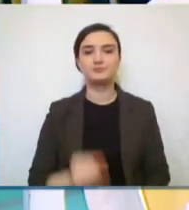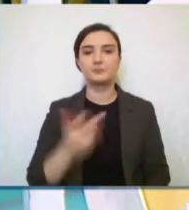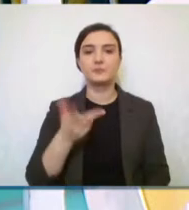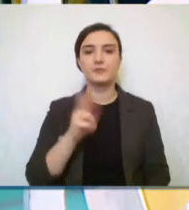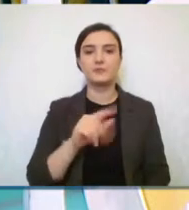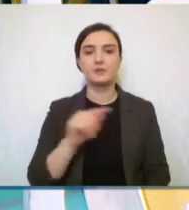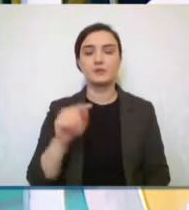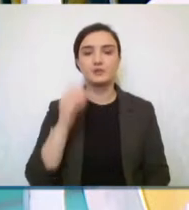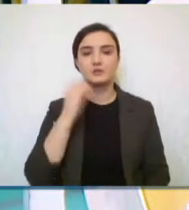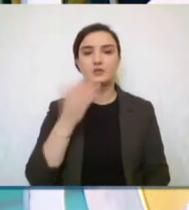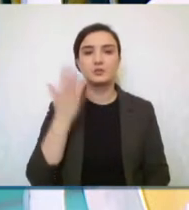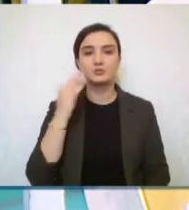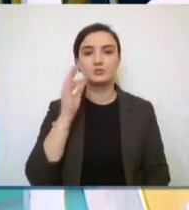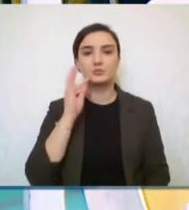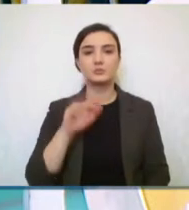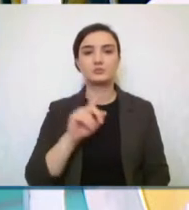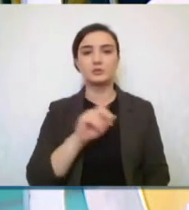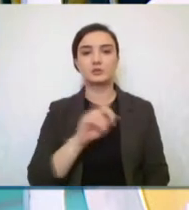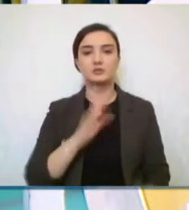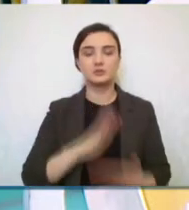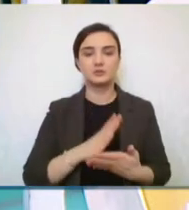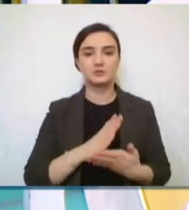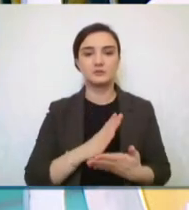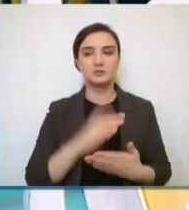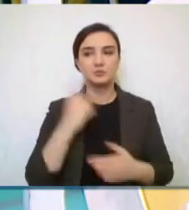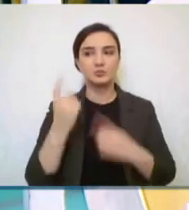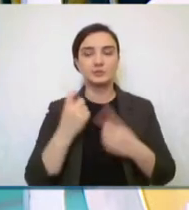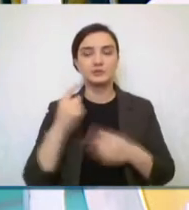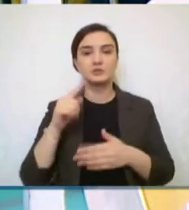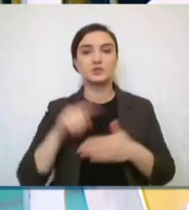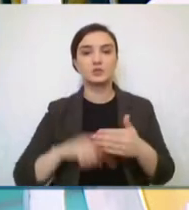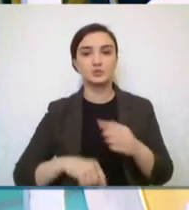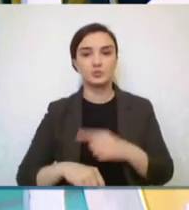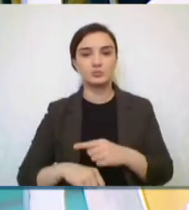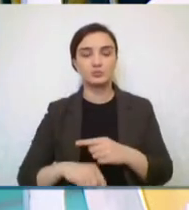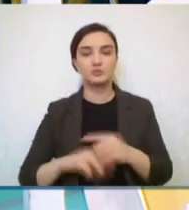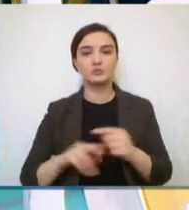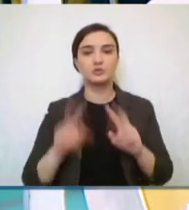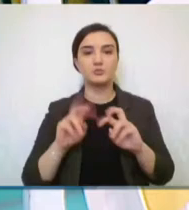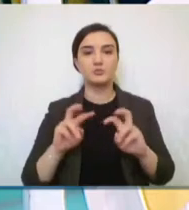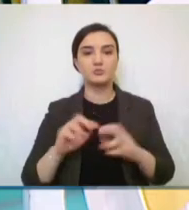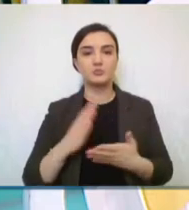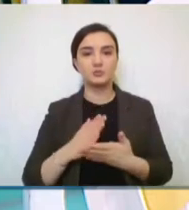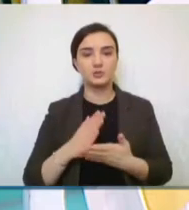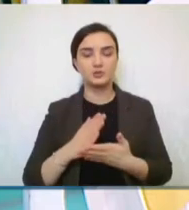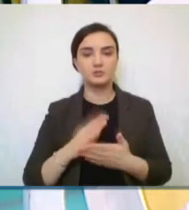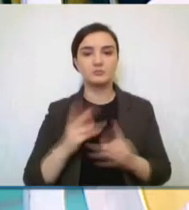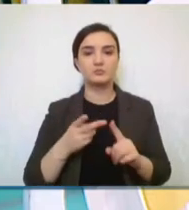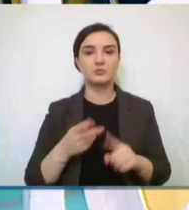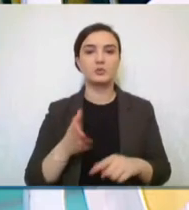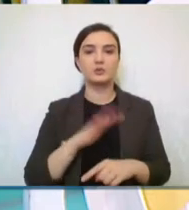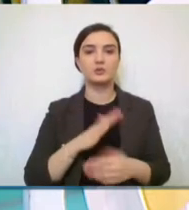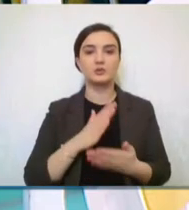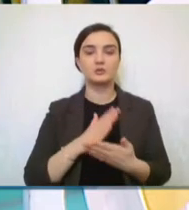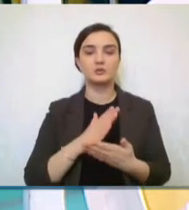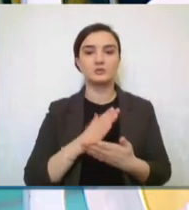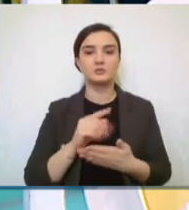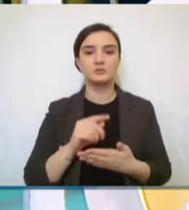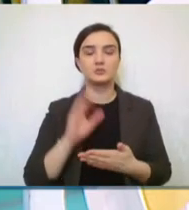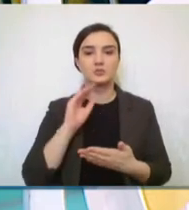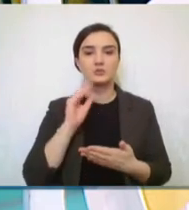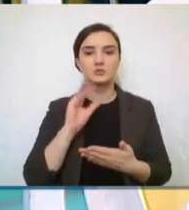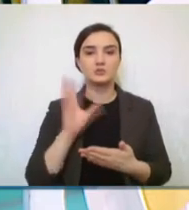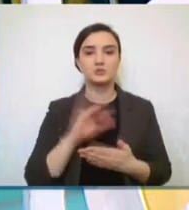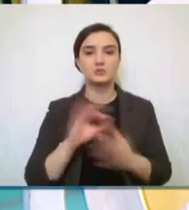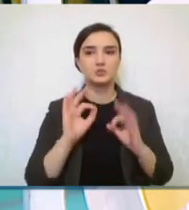როცა გვაქვს წყაროზე ინფორმაცია და შემოწმებულია ვიცით, მეორე ვარიანტი ეს არის, როდესაც ლოგიკურად